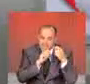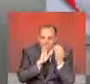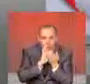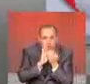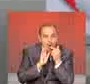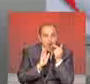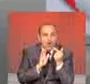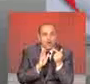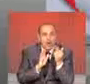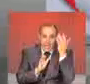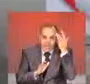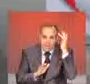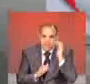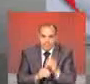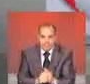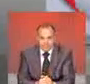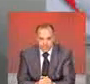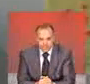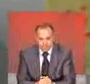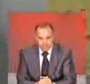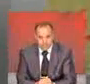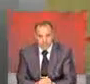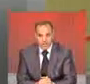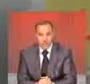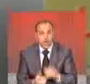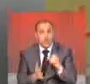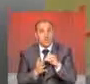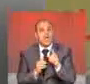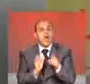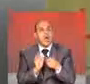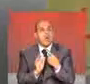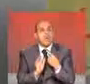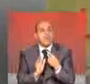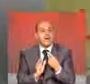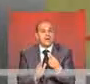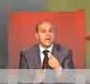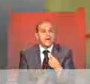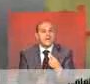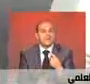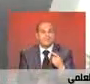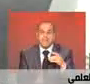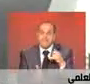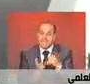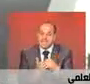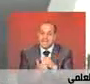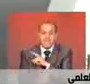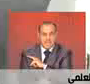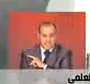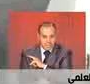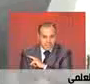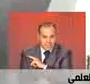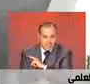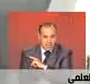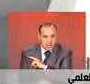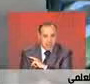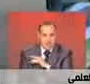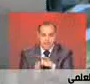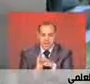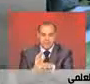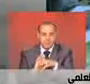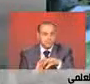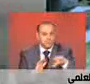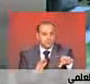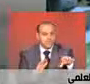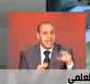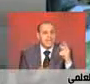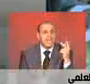الوثائقي العلمي. نسخة أولى لتظاهرة هي الأولى في مدينة مدنين، توزع برنامجها الممتد